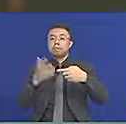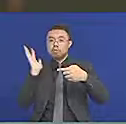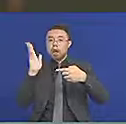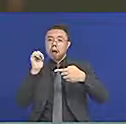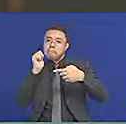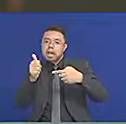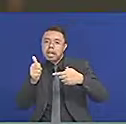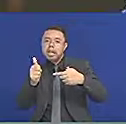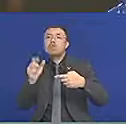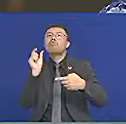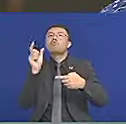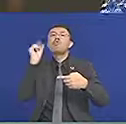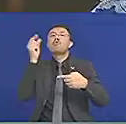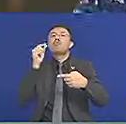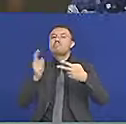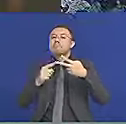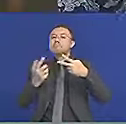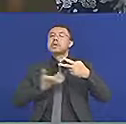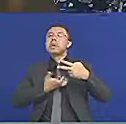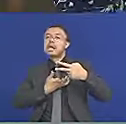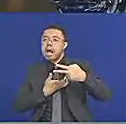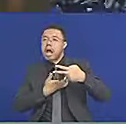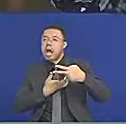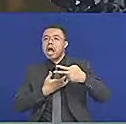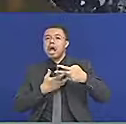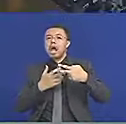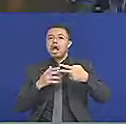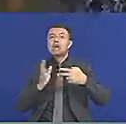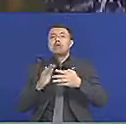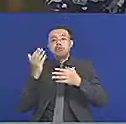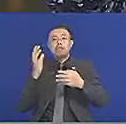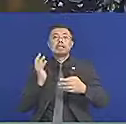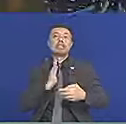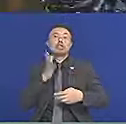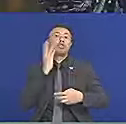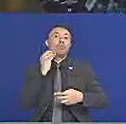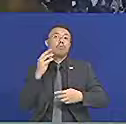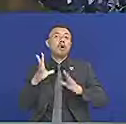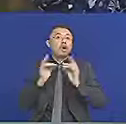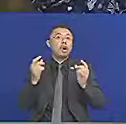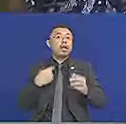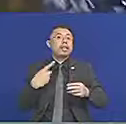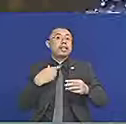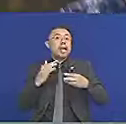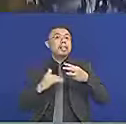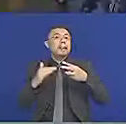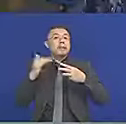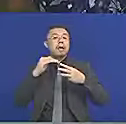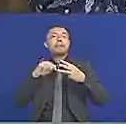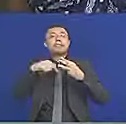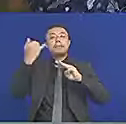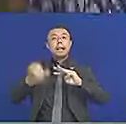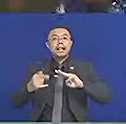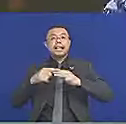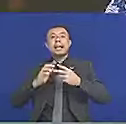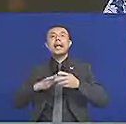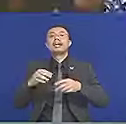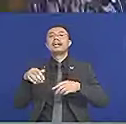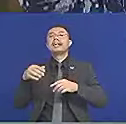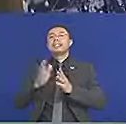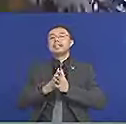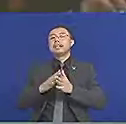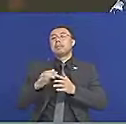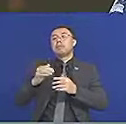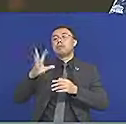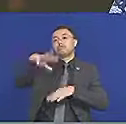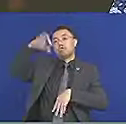baik itu ukuran umum, berkenan, sesuai umur rohani kita, bertahap, sampai titik zenit,